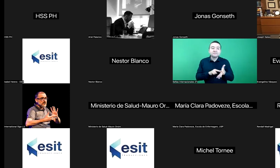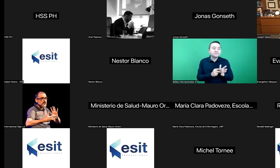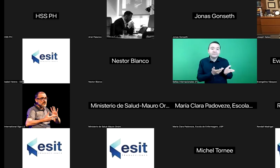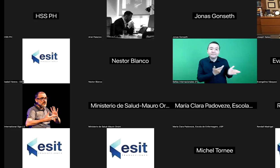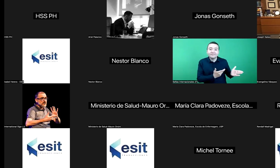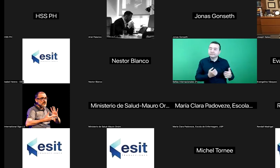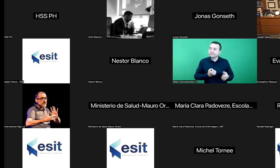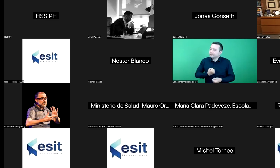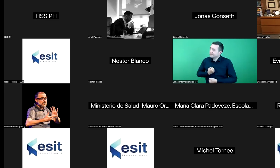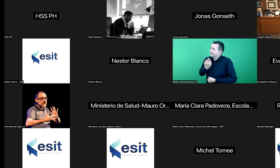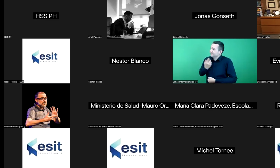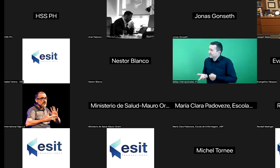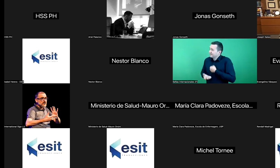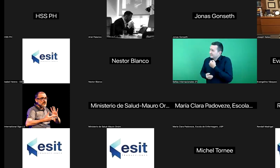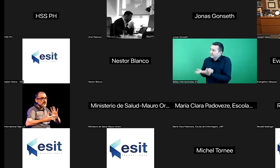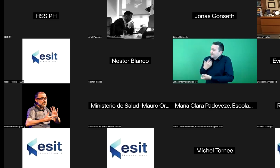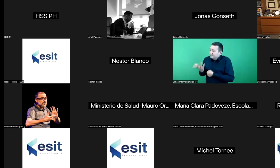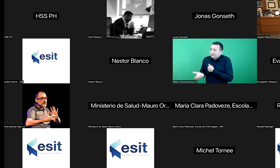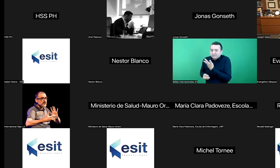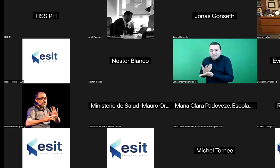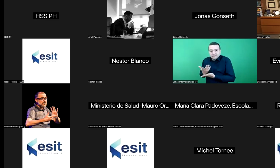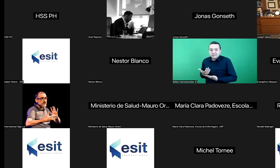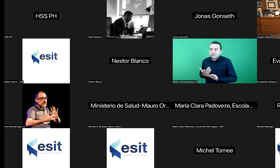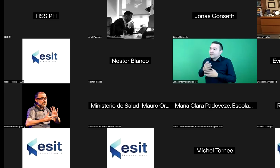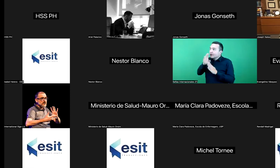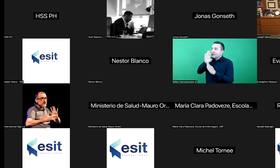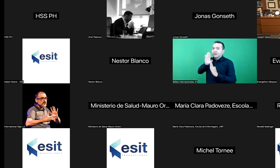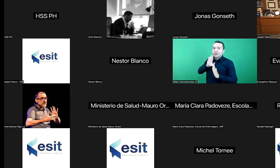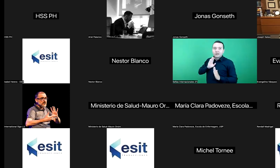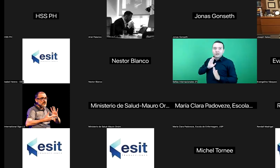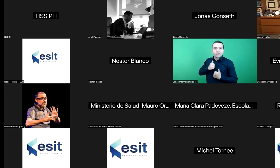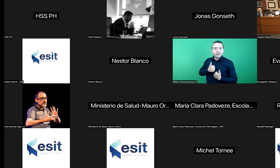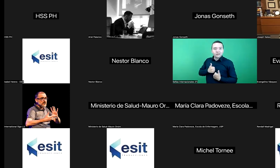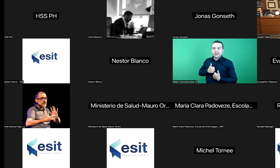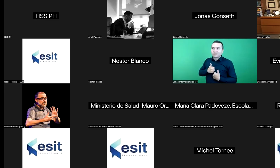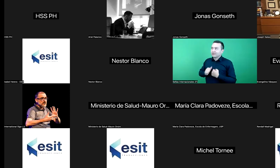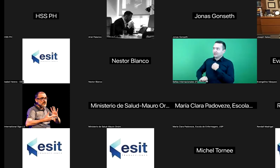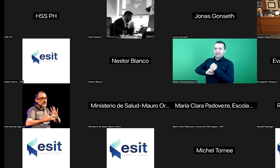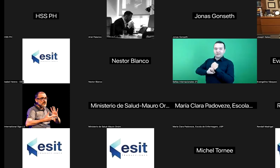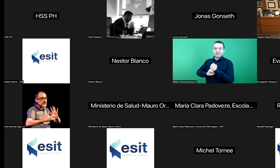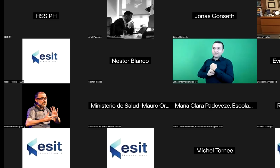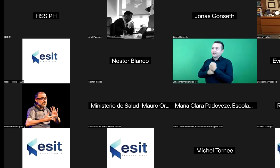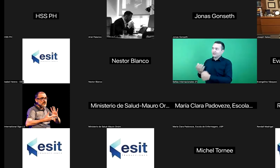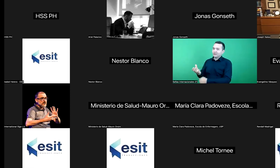où ils se sentent vraiment écoutés, autonomisés, et ça, c'est un des éléments.